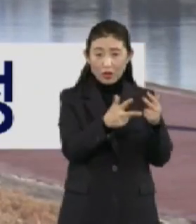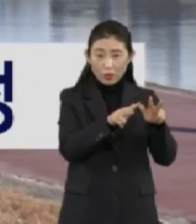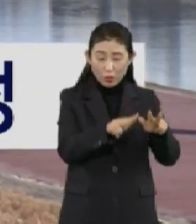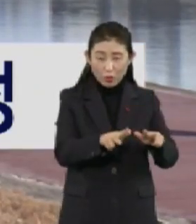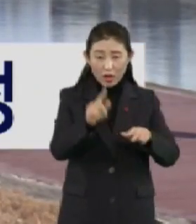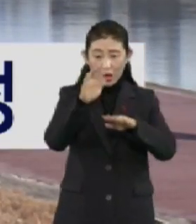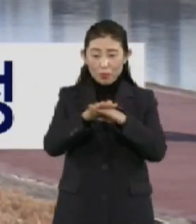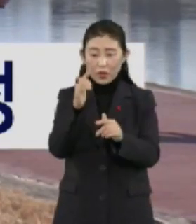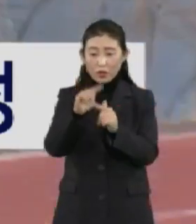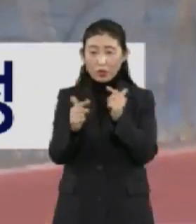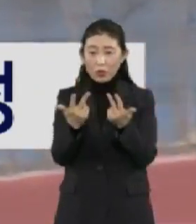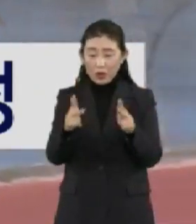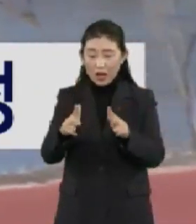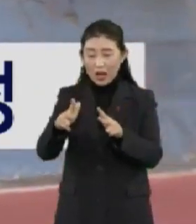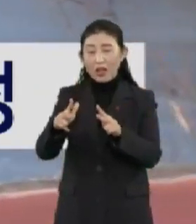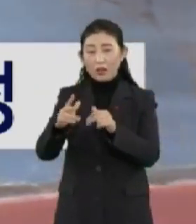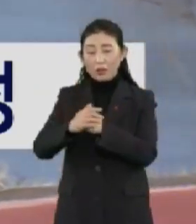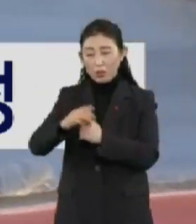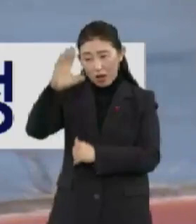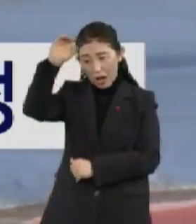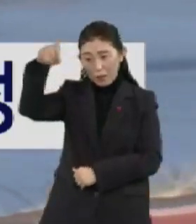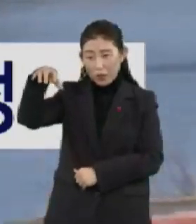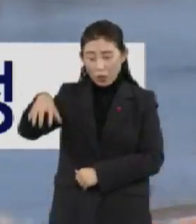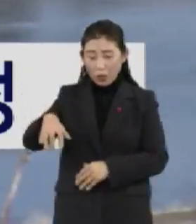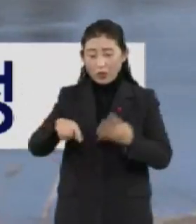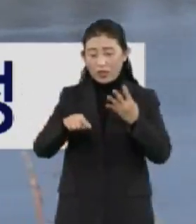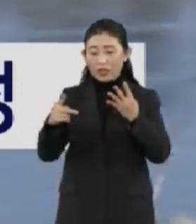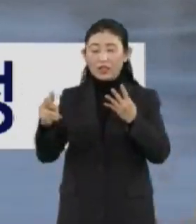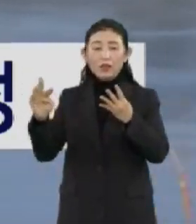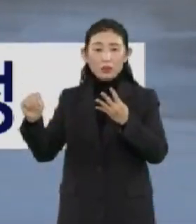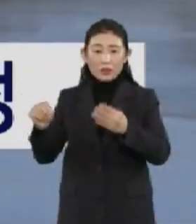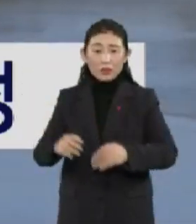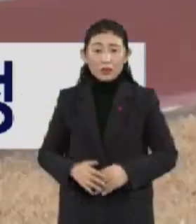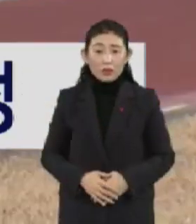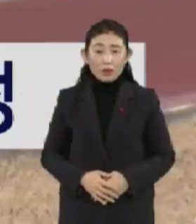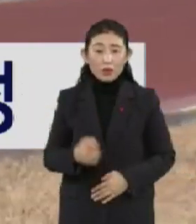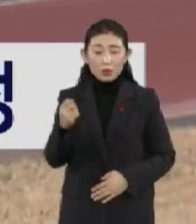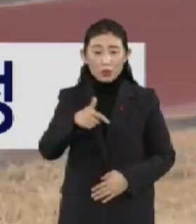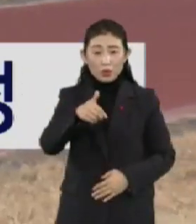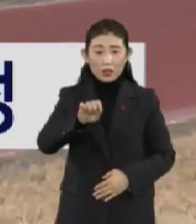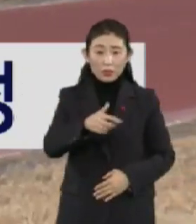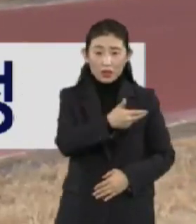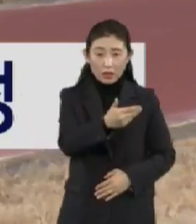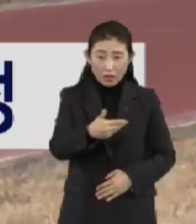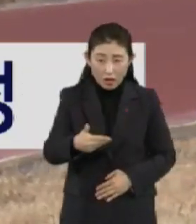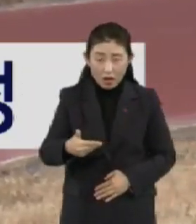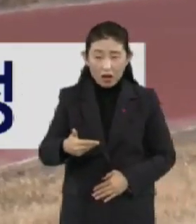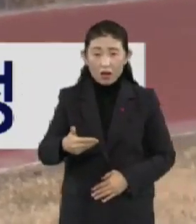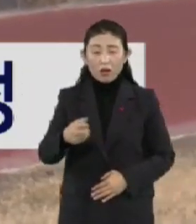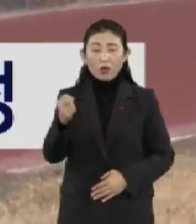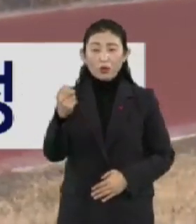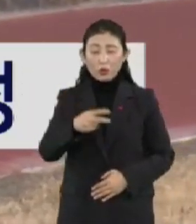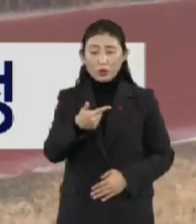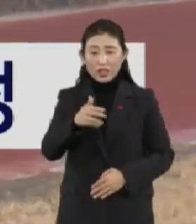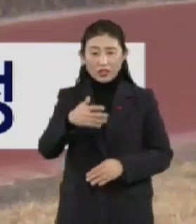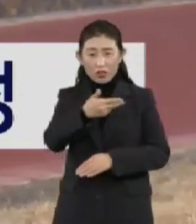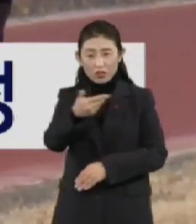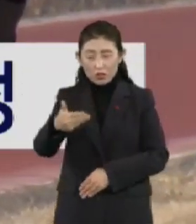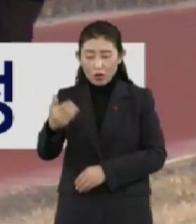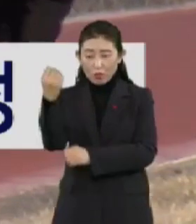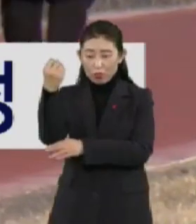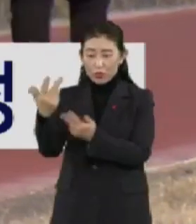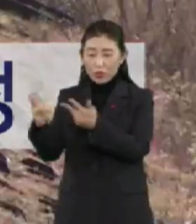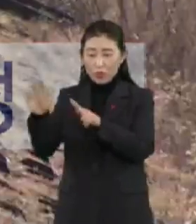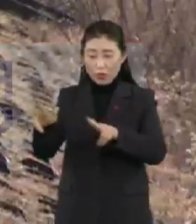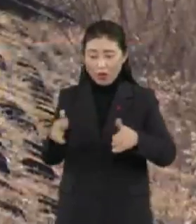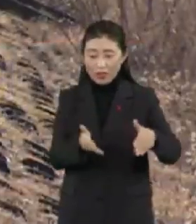과학공원, 한밭수목원, 한비탁 구간 4.1km입니다. 이 밖에도 금강변과 갑천뚝길, 대전천, 뿌리공원